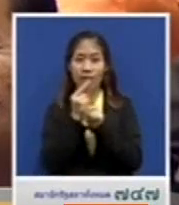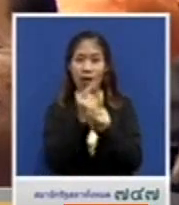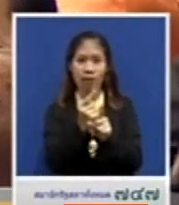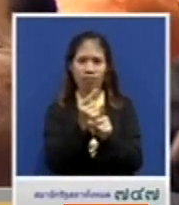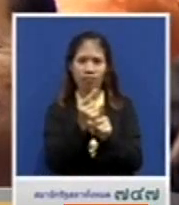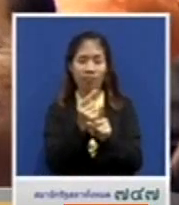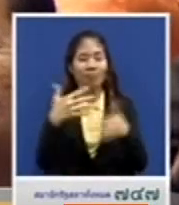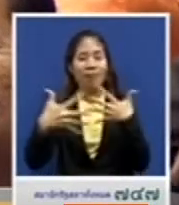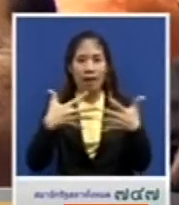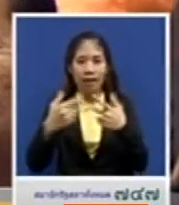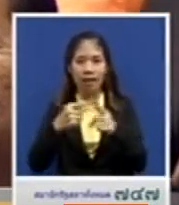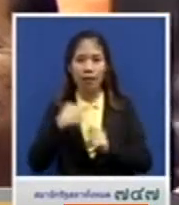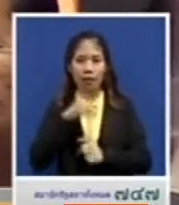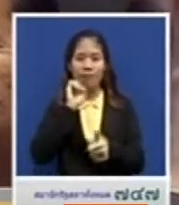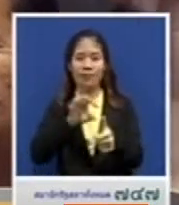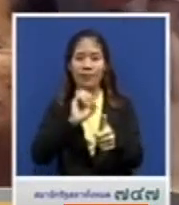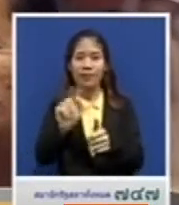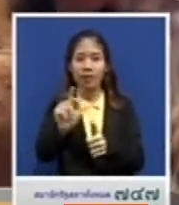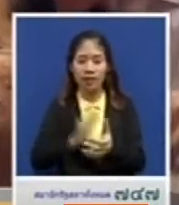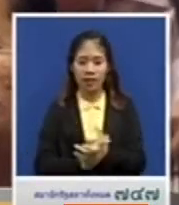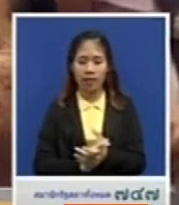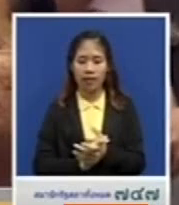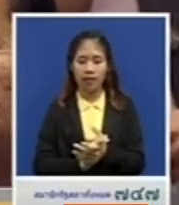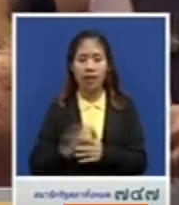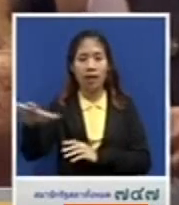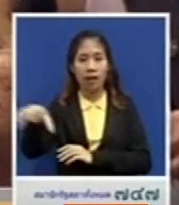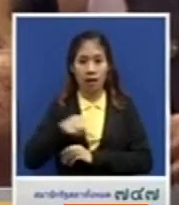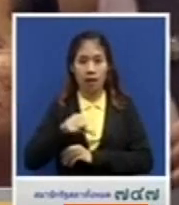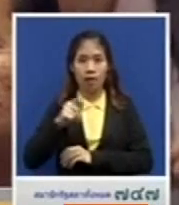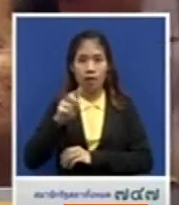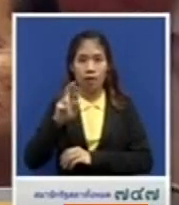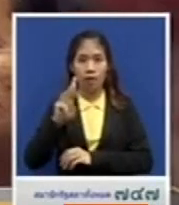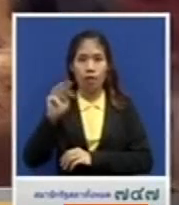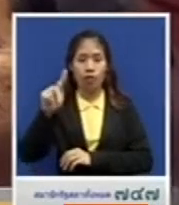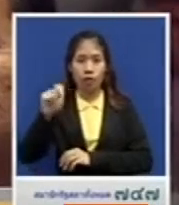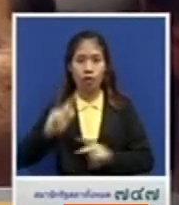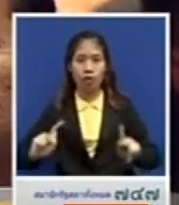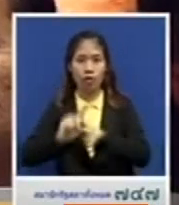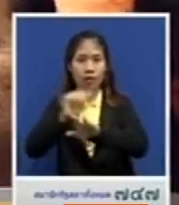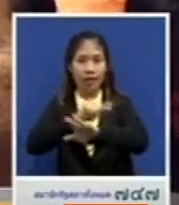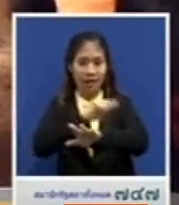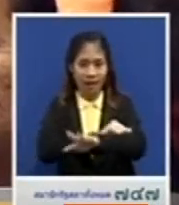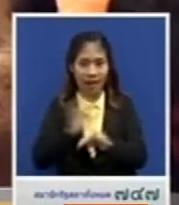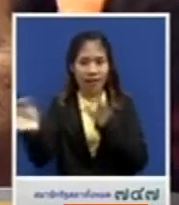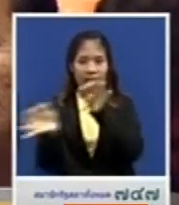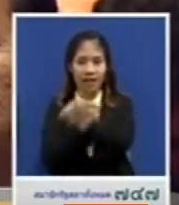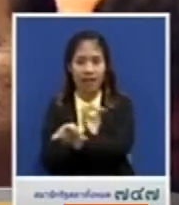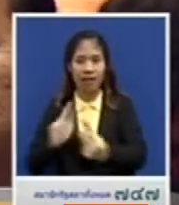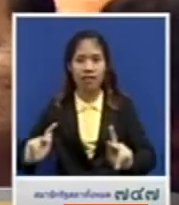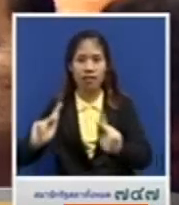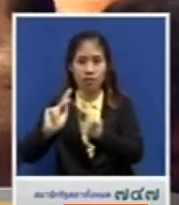าทางออกให้ว่าเอารัฐมนตรีแรงงานมาเป็นรัฐมนตรีกลางรัฐมนตรีกลางเป็นแรงงานก็น่าจะไป